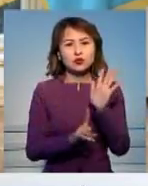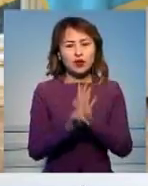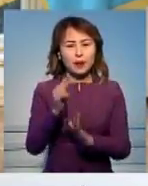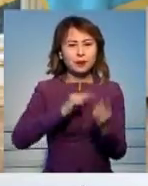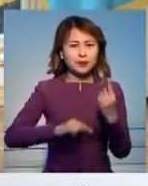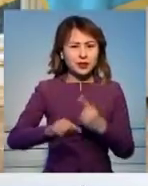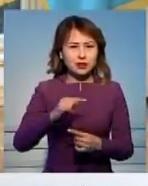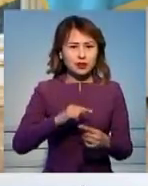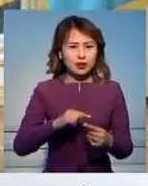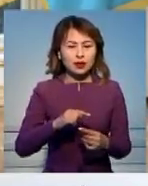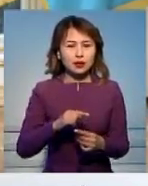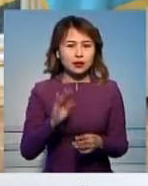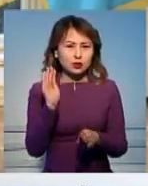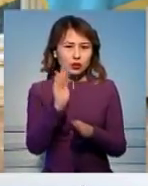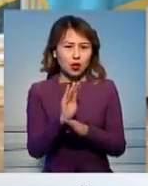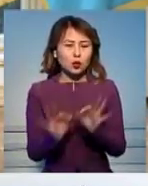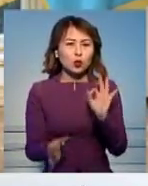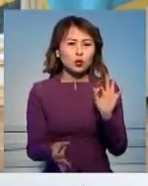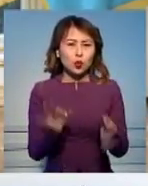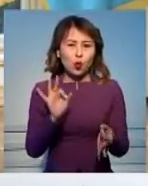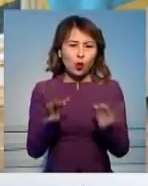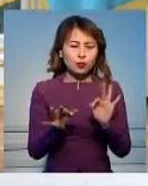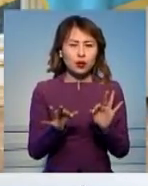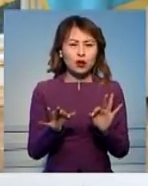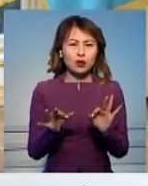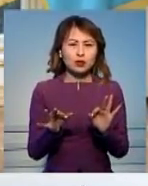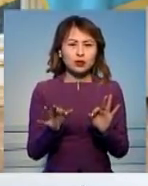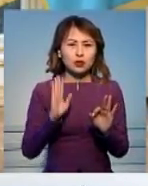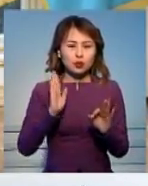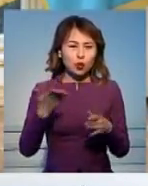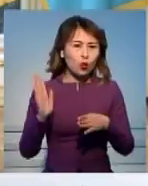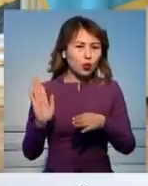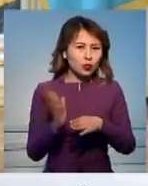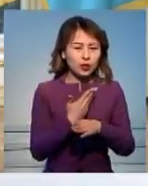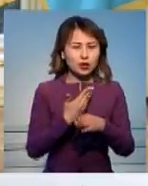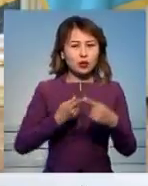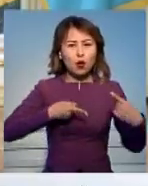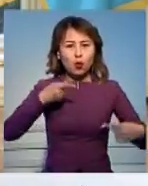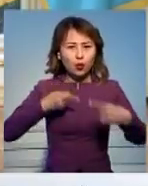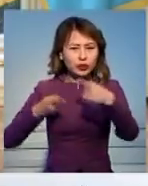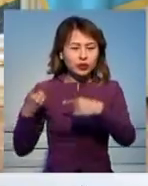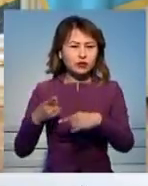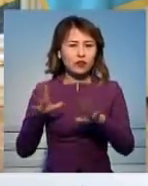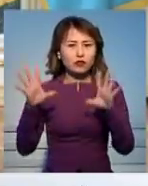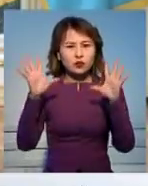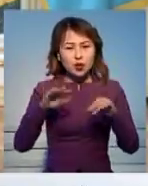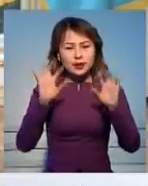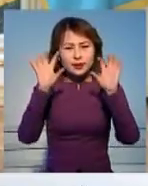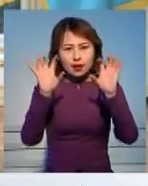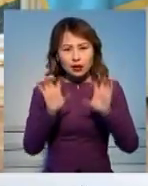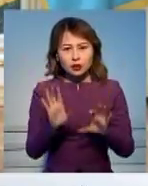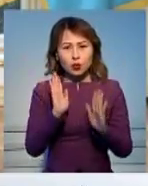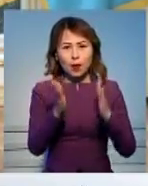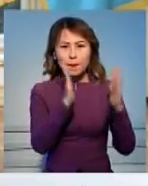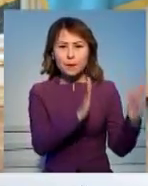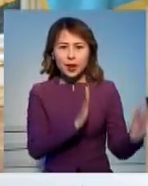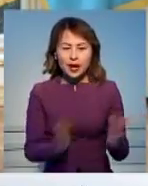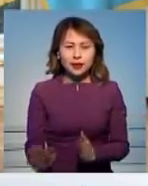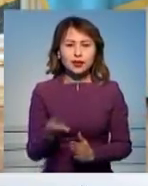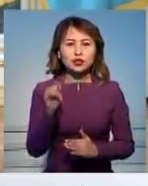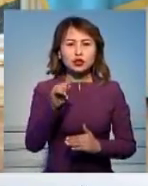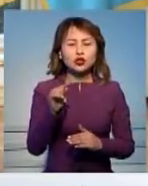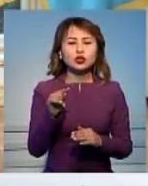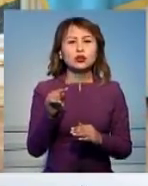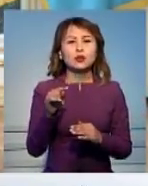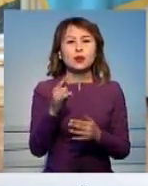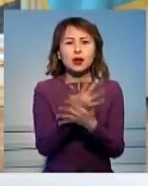бизнеса. Исключаются нормы, препятствующие конкурентоспособности. Всего законом вносится порядка 1000